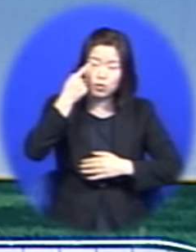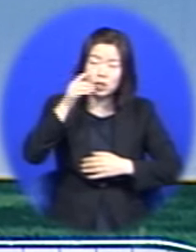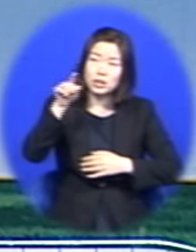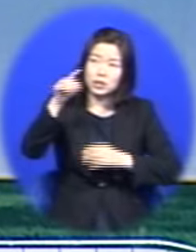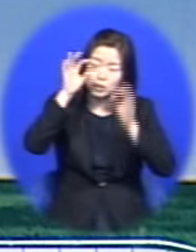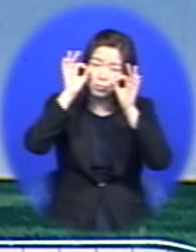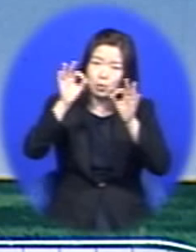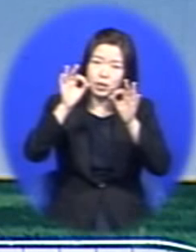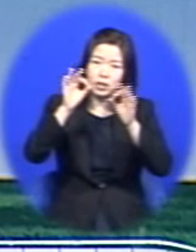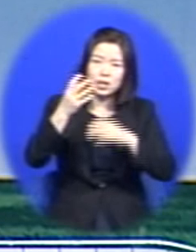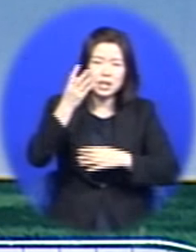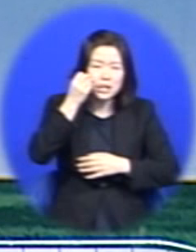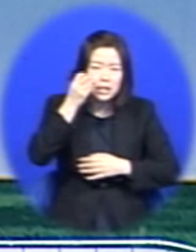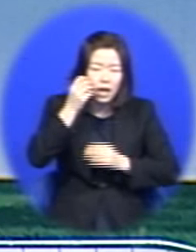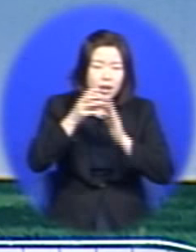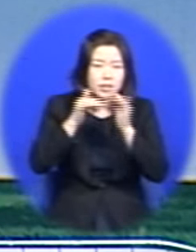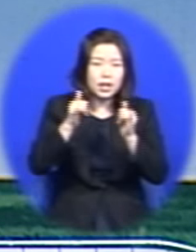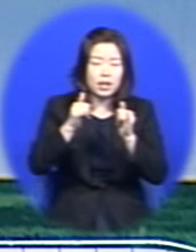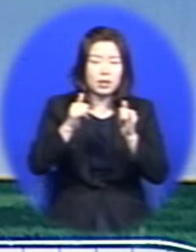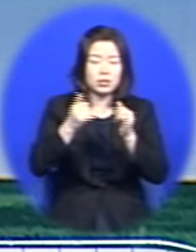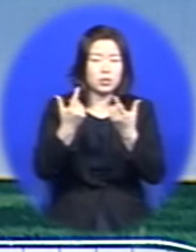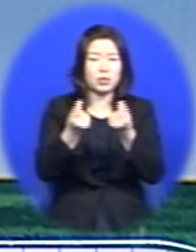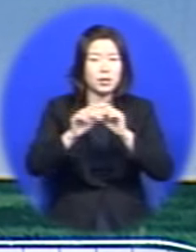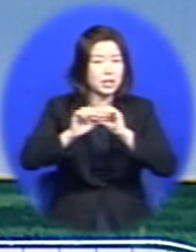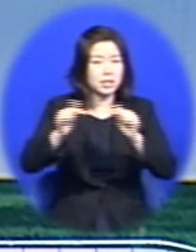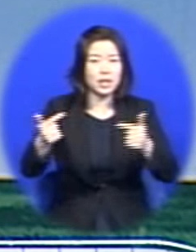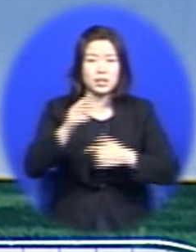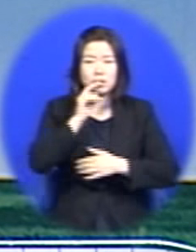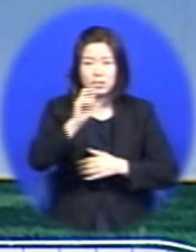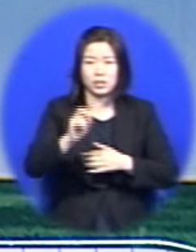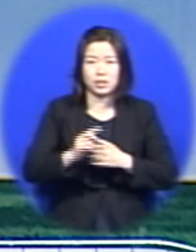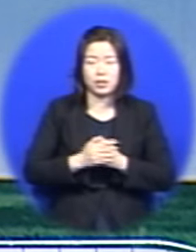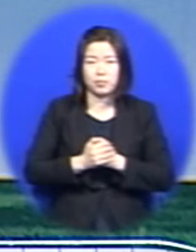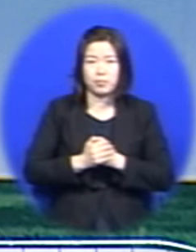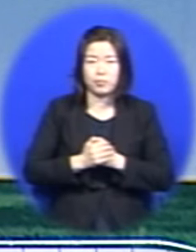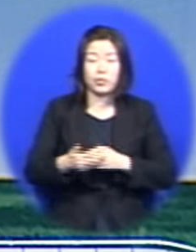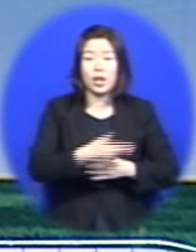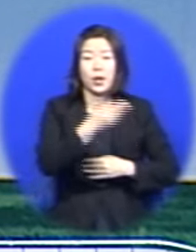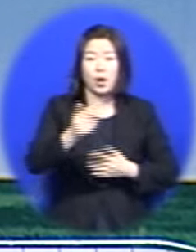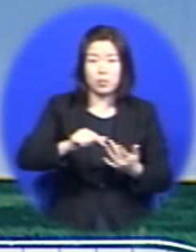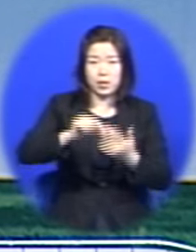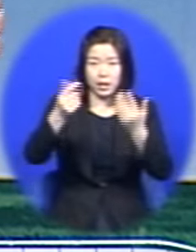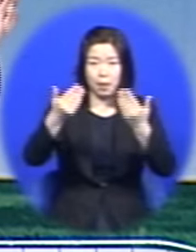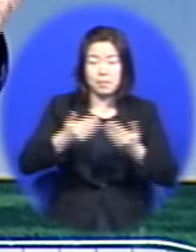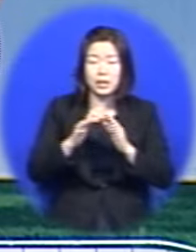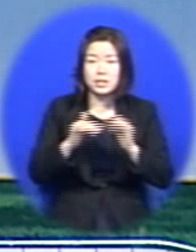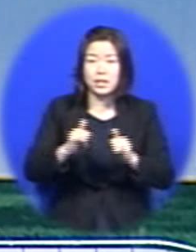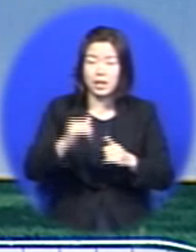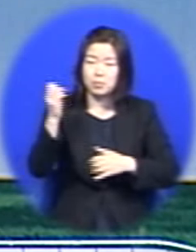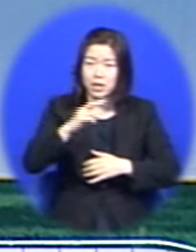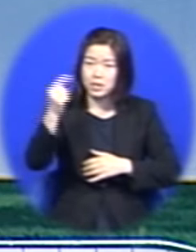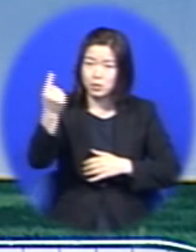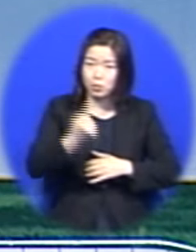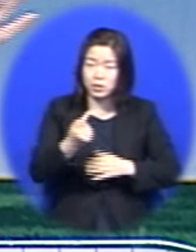보기를 낯선 사람처럼 하지 않을 것이라. 여러분, 택함 받은 사람은 재림이 오시는 예수님을 만날 때